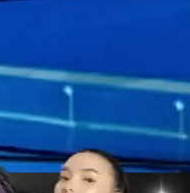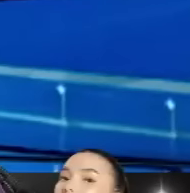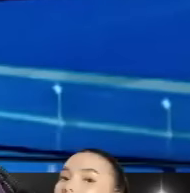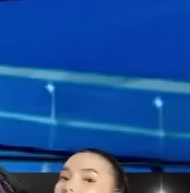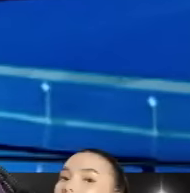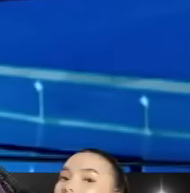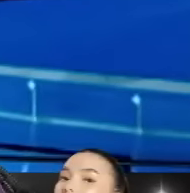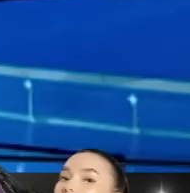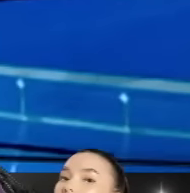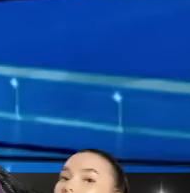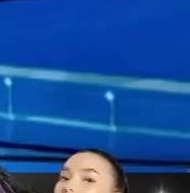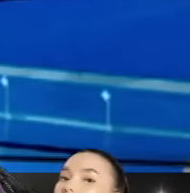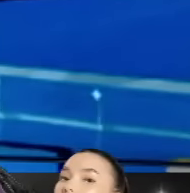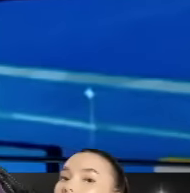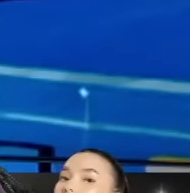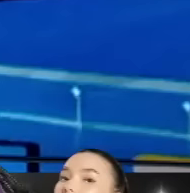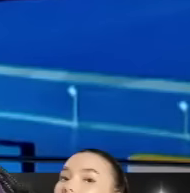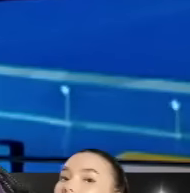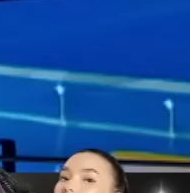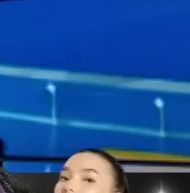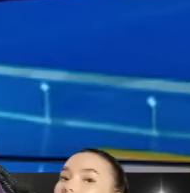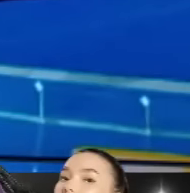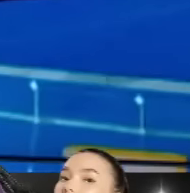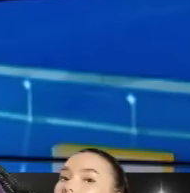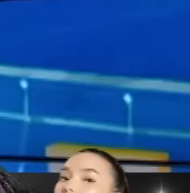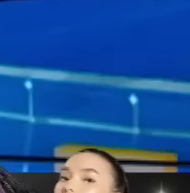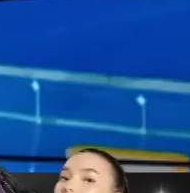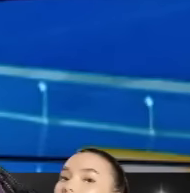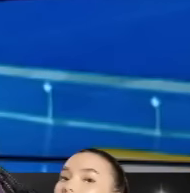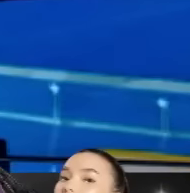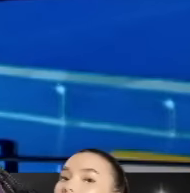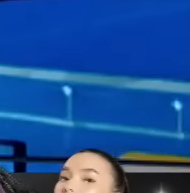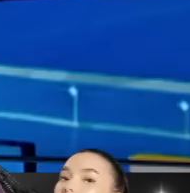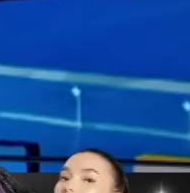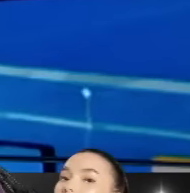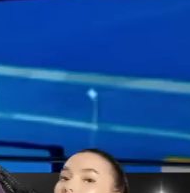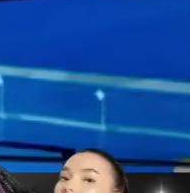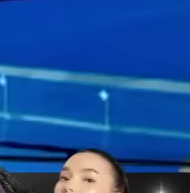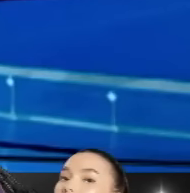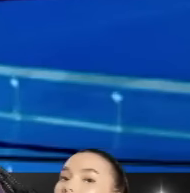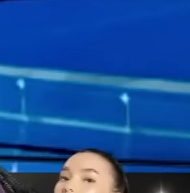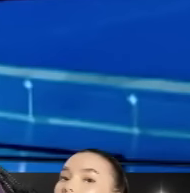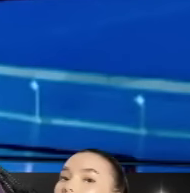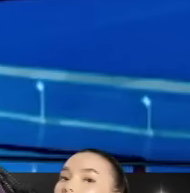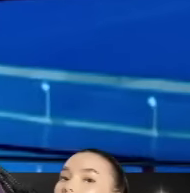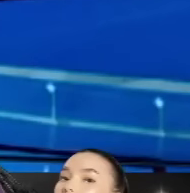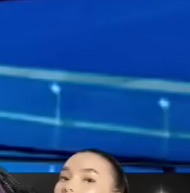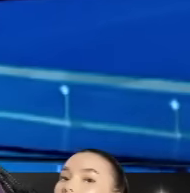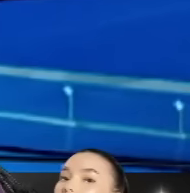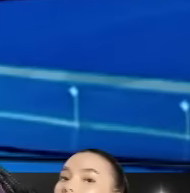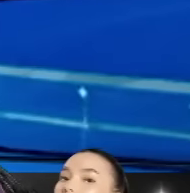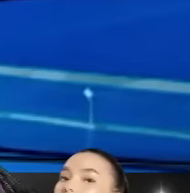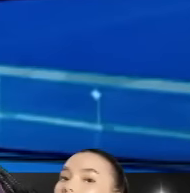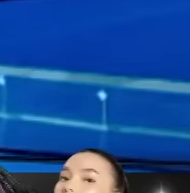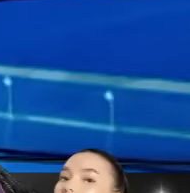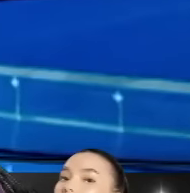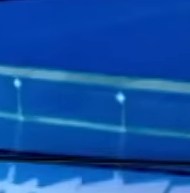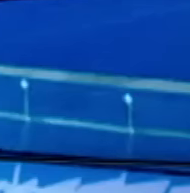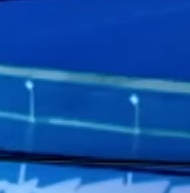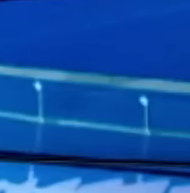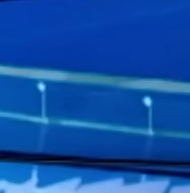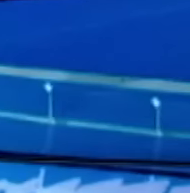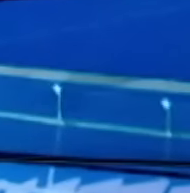Pemirsa, puluhan ekor buaya titipan BKSDA dipindahkan dari kolam penangkaran di Cianjur, Jawa Barat. Pemindahan usai terlepasnya